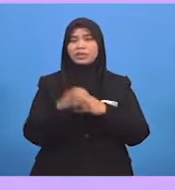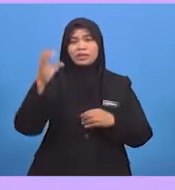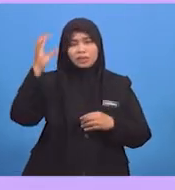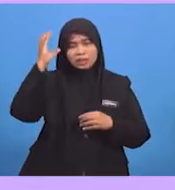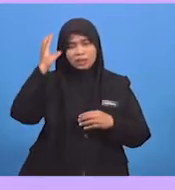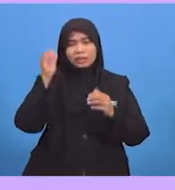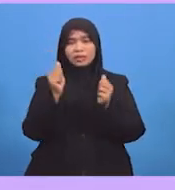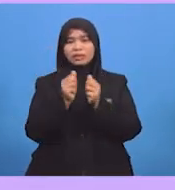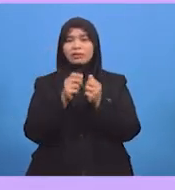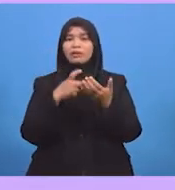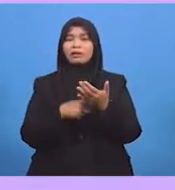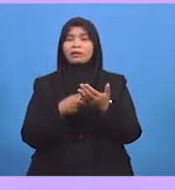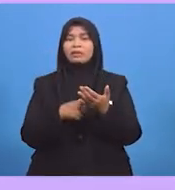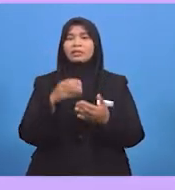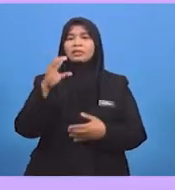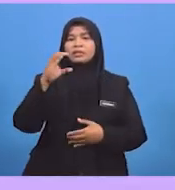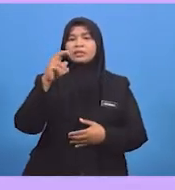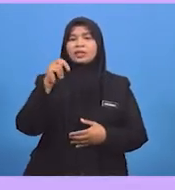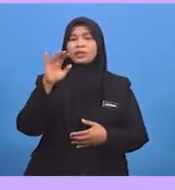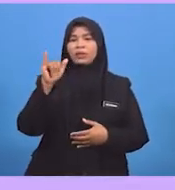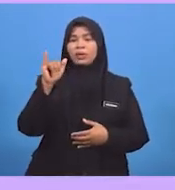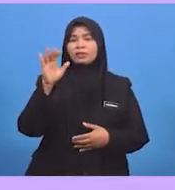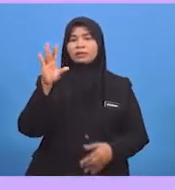China dengan harga